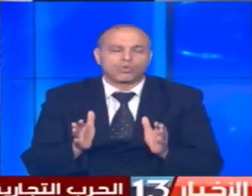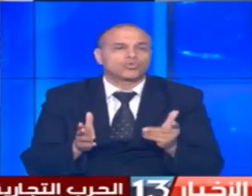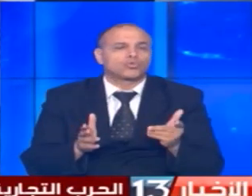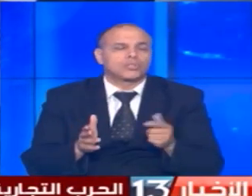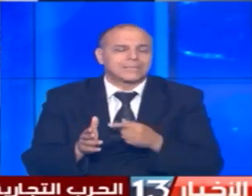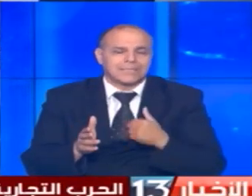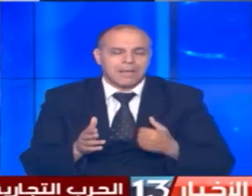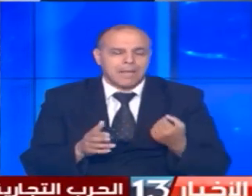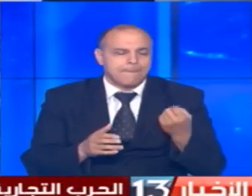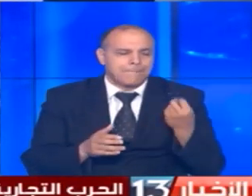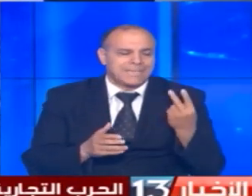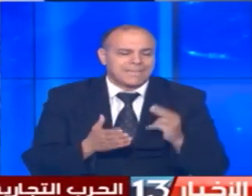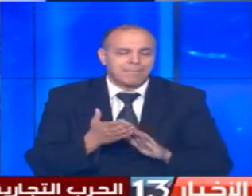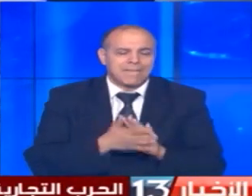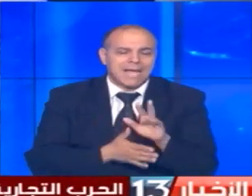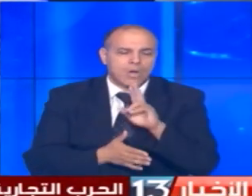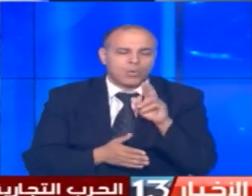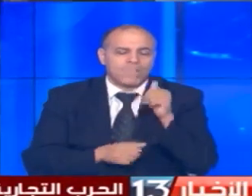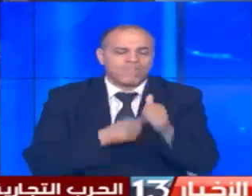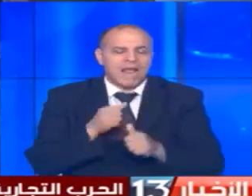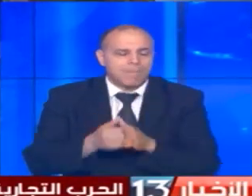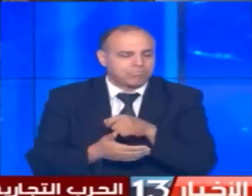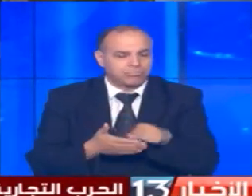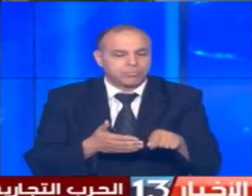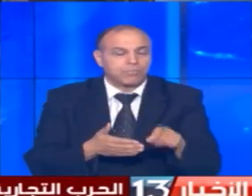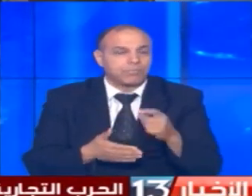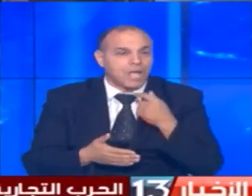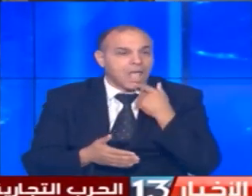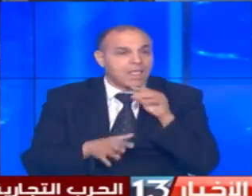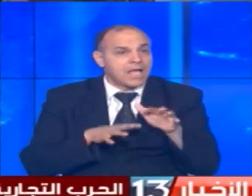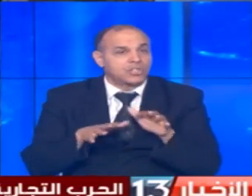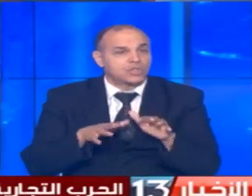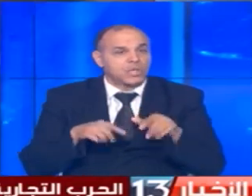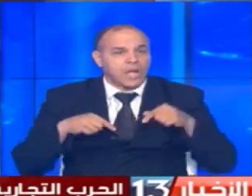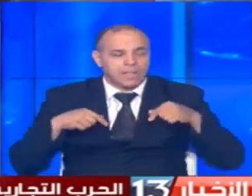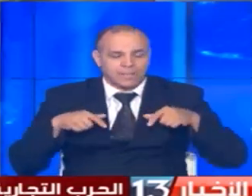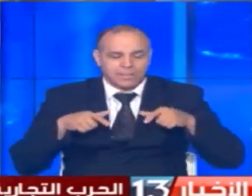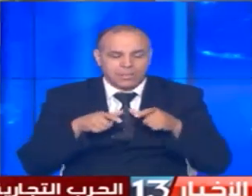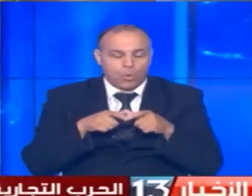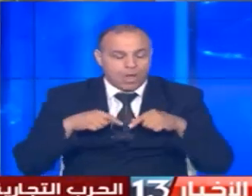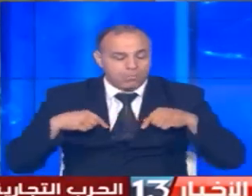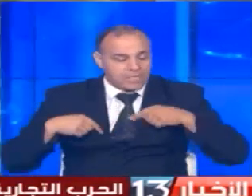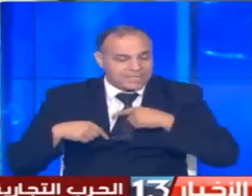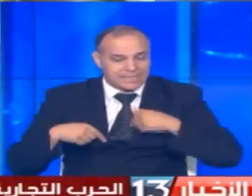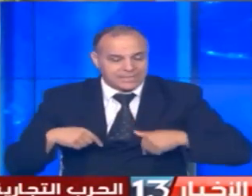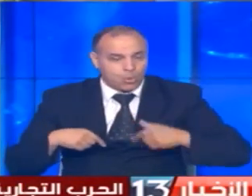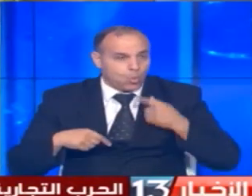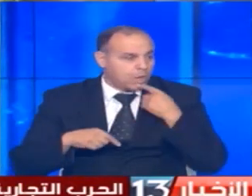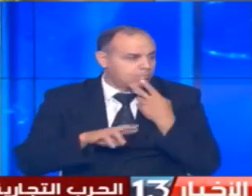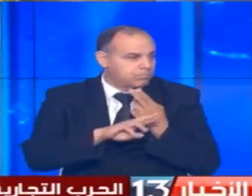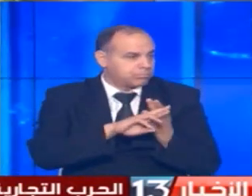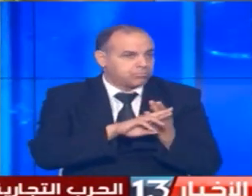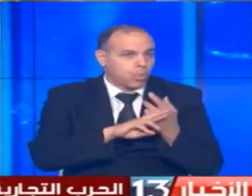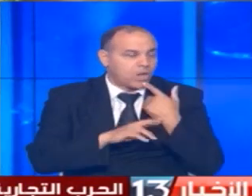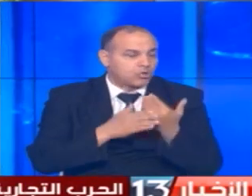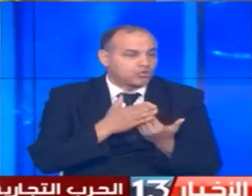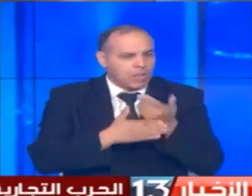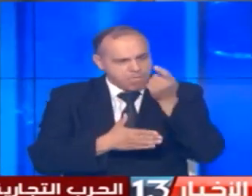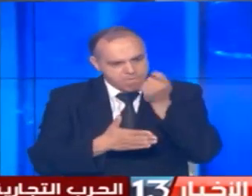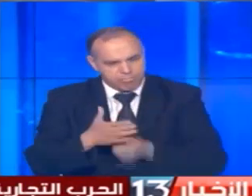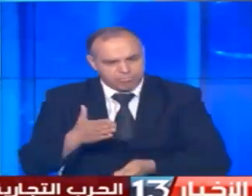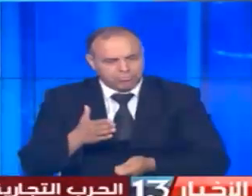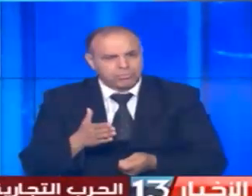بقيمة 200 مليار دولار سنويا. إجراءات كانت الحكومة في بكين قد ردت عليها بفرض تعرفة جمركية على